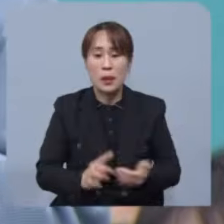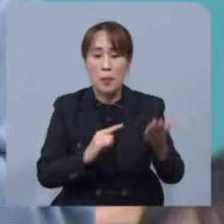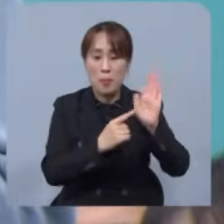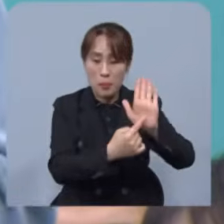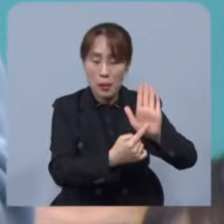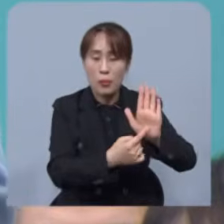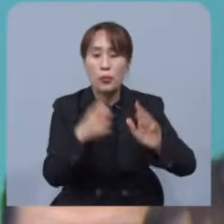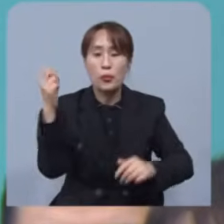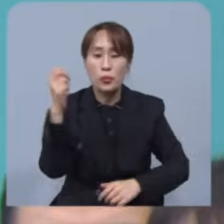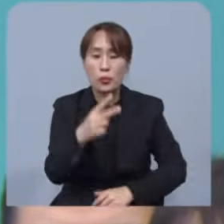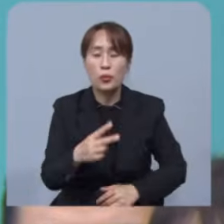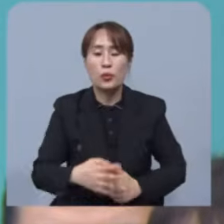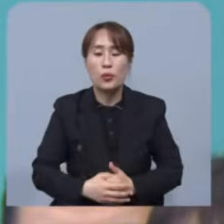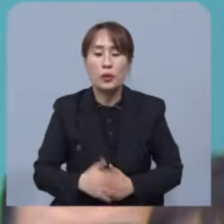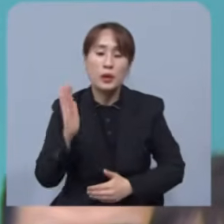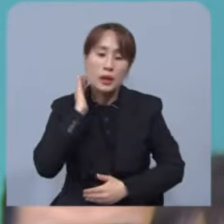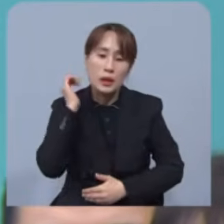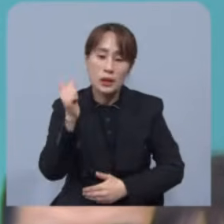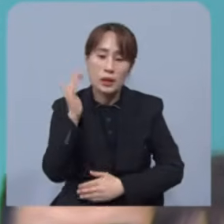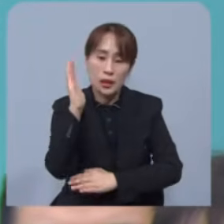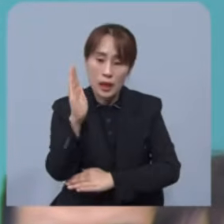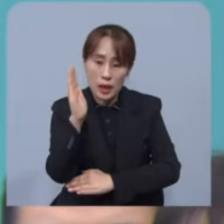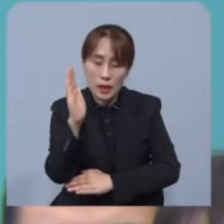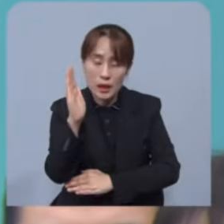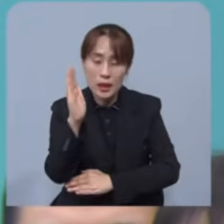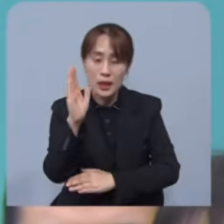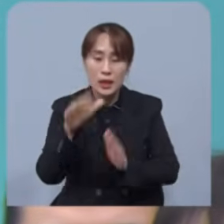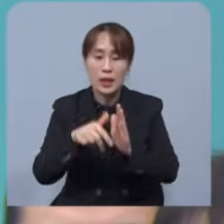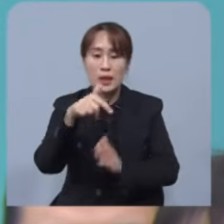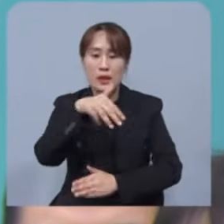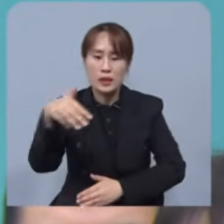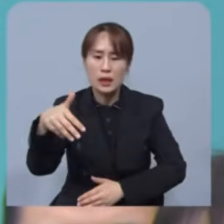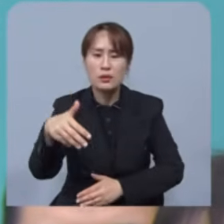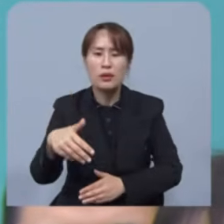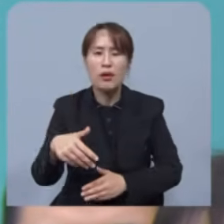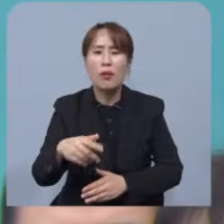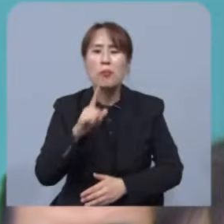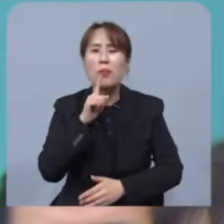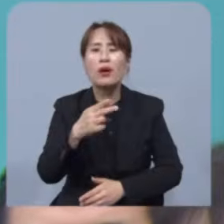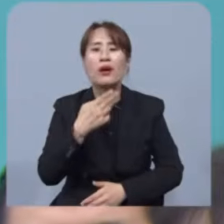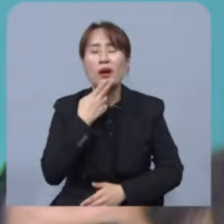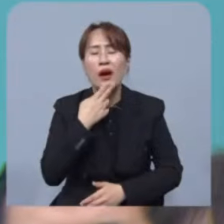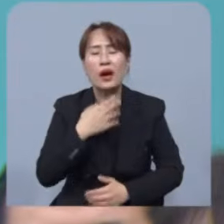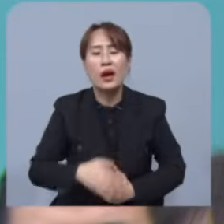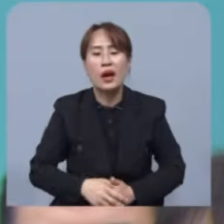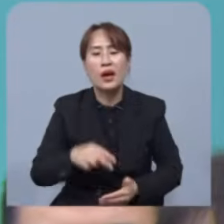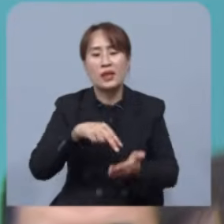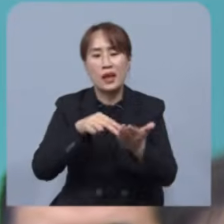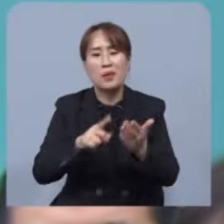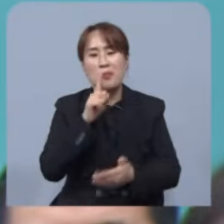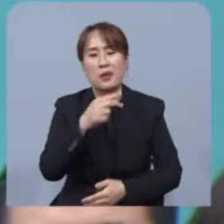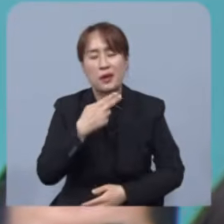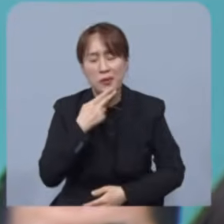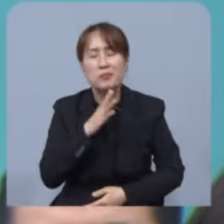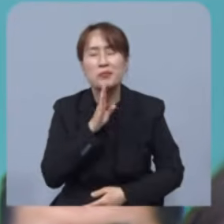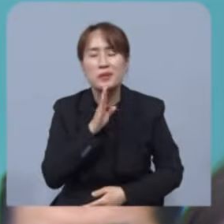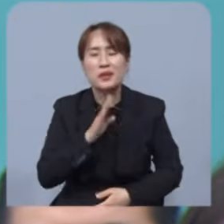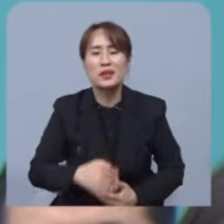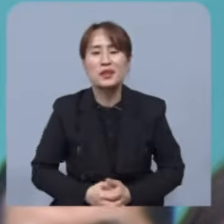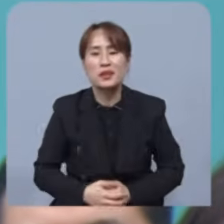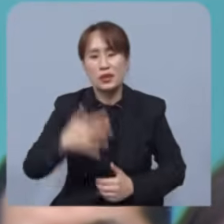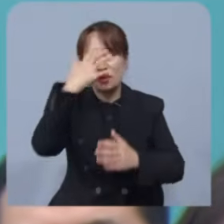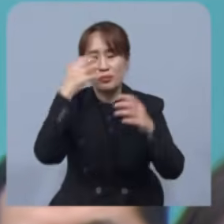발표뿐만 아니라 대통령님 말씀 중에도 제천은 거의 안 나왔거든요. 네, 단양도 안 나왔던 것 같아요.